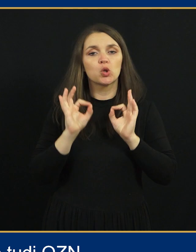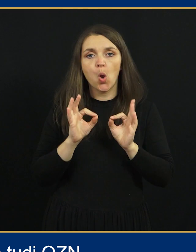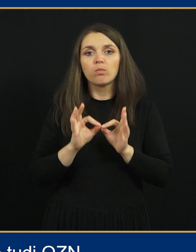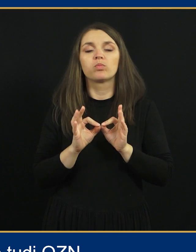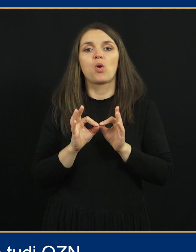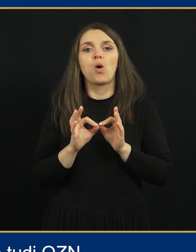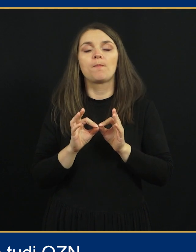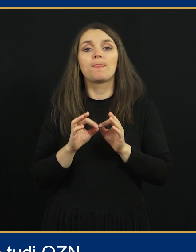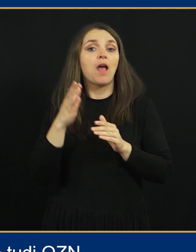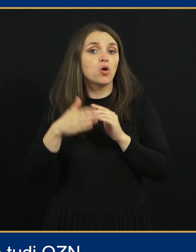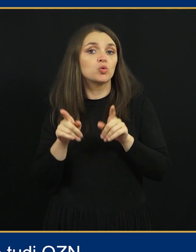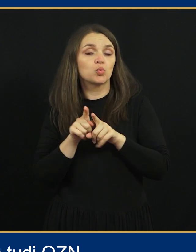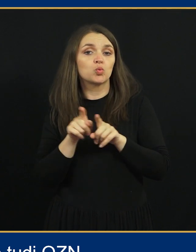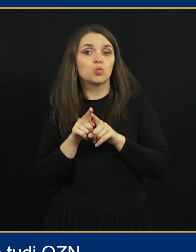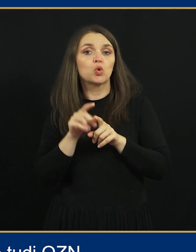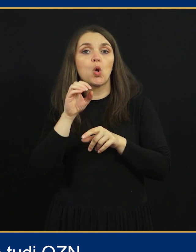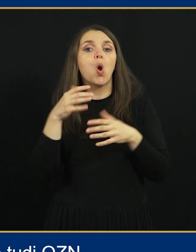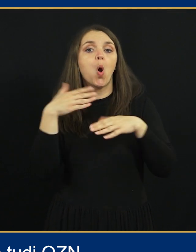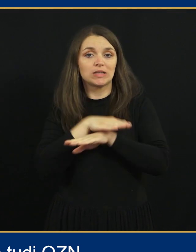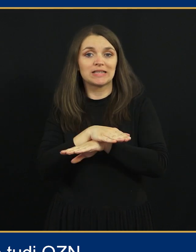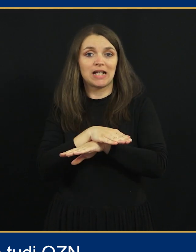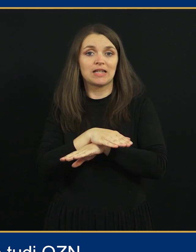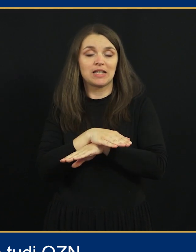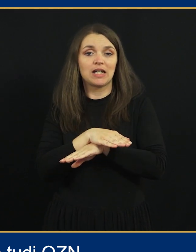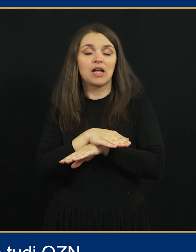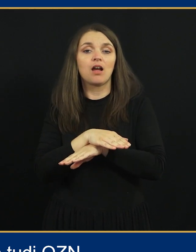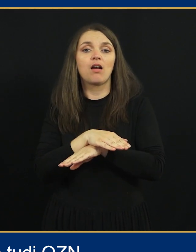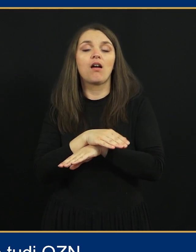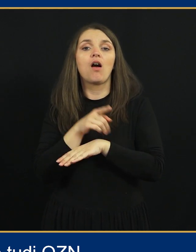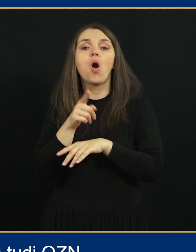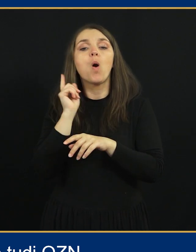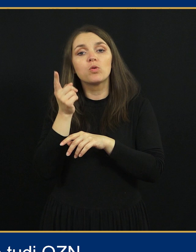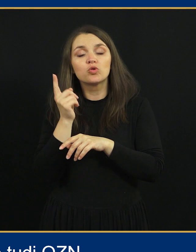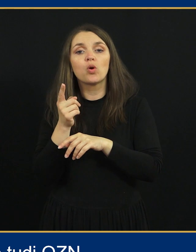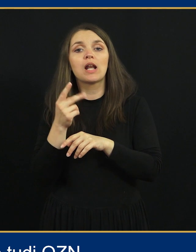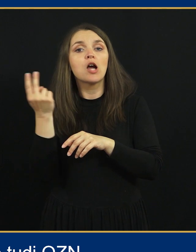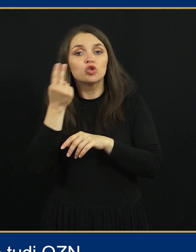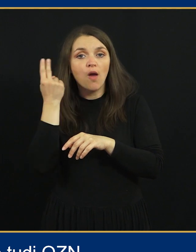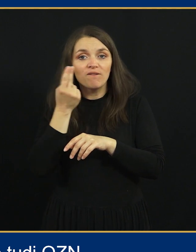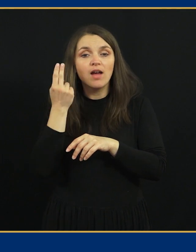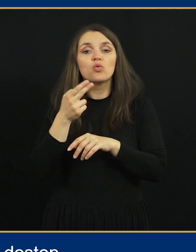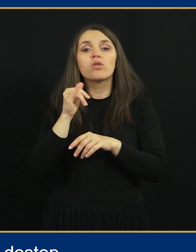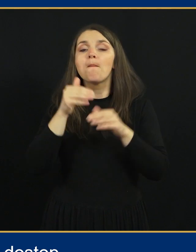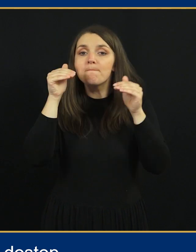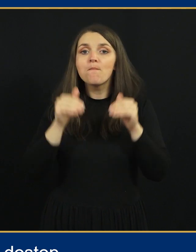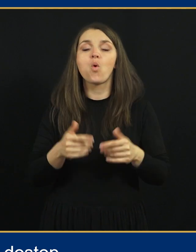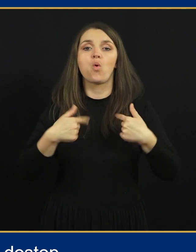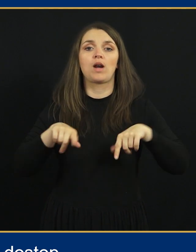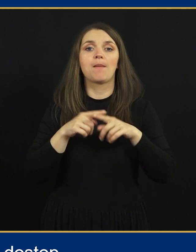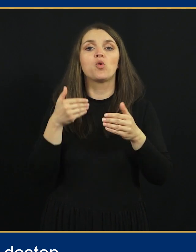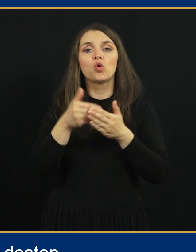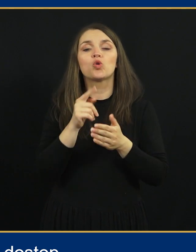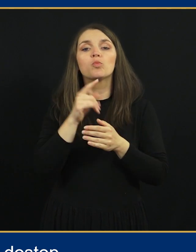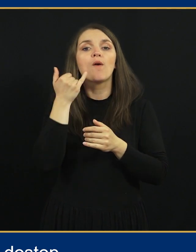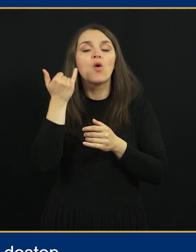seveda ni dobro. Ne nazadnje je tudi OZN, torej Organizacija Združenih narodov, opozorila Slovenijo,